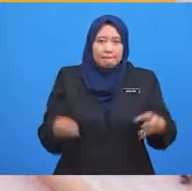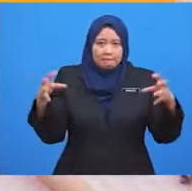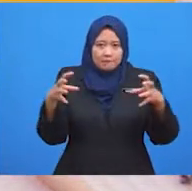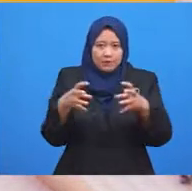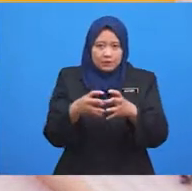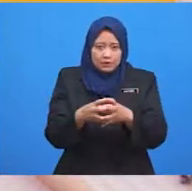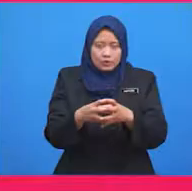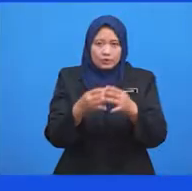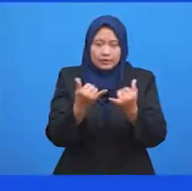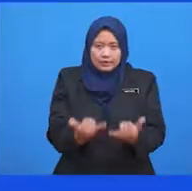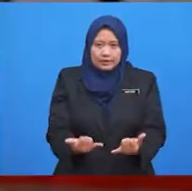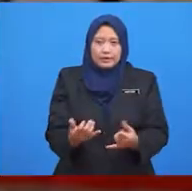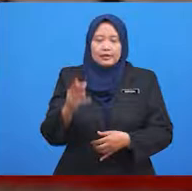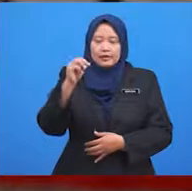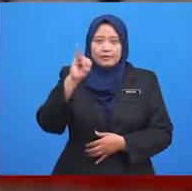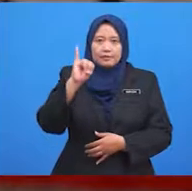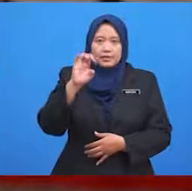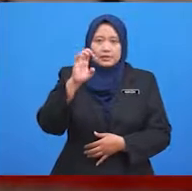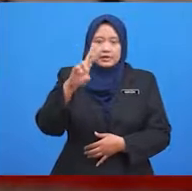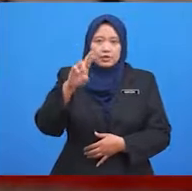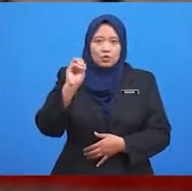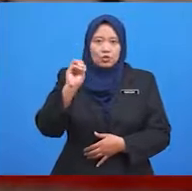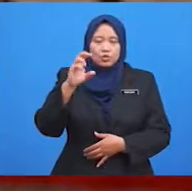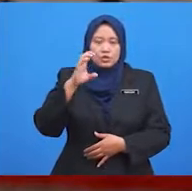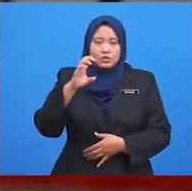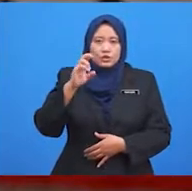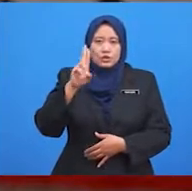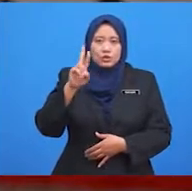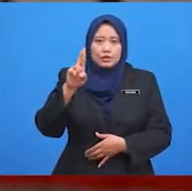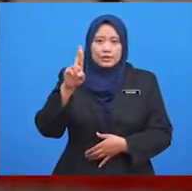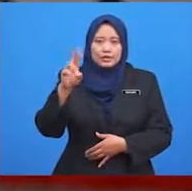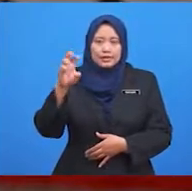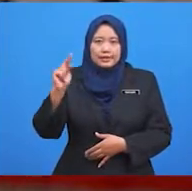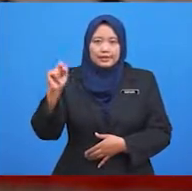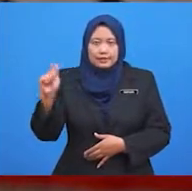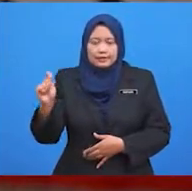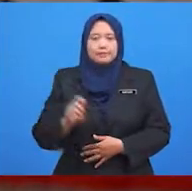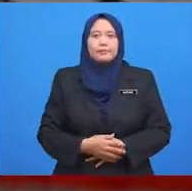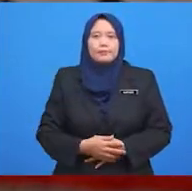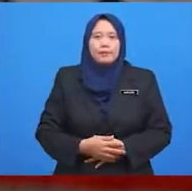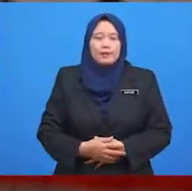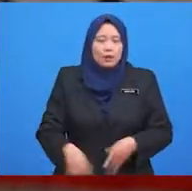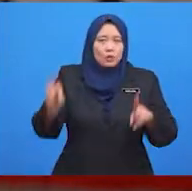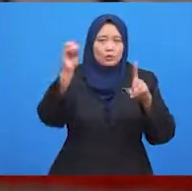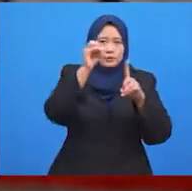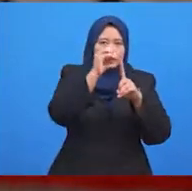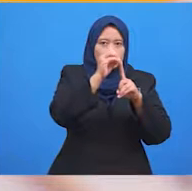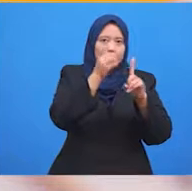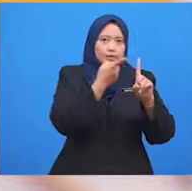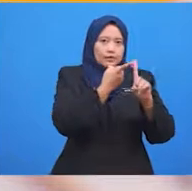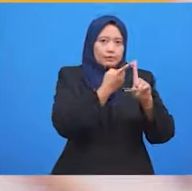Sebelum itu, kita akan lihat terlebih dahulu objektif pembelajaran kita pada hari ini. Objektif yang pertama